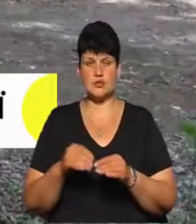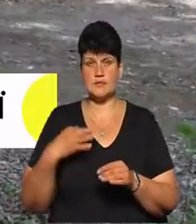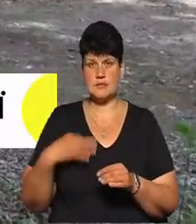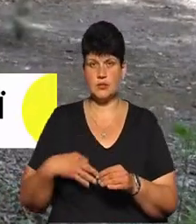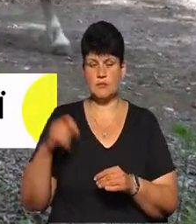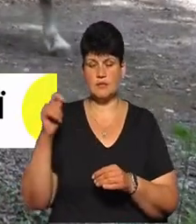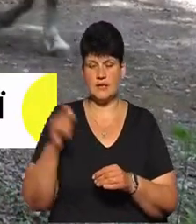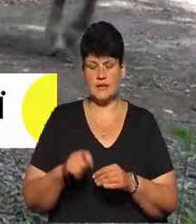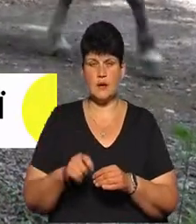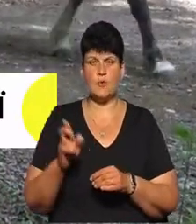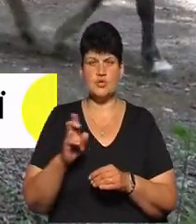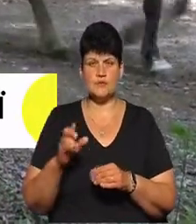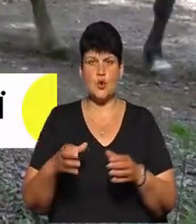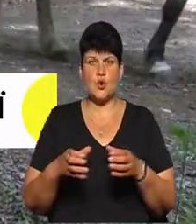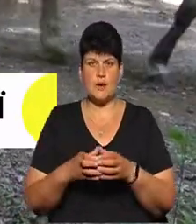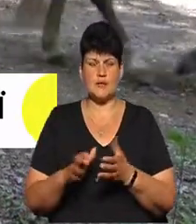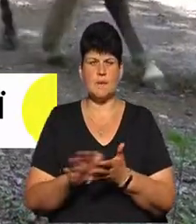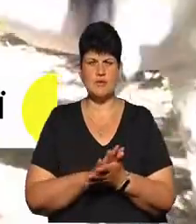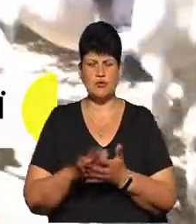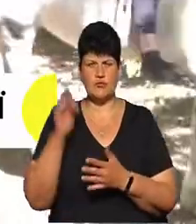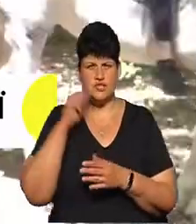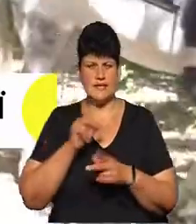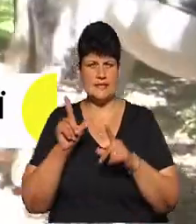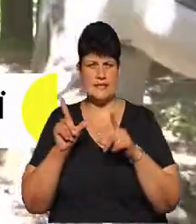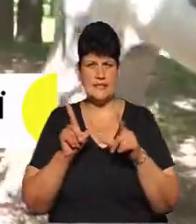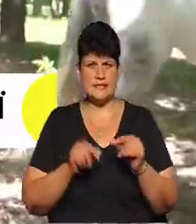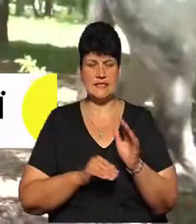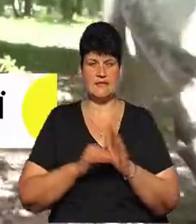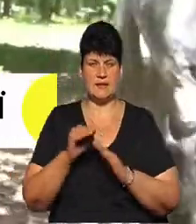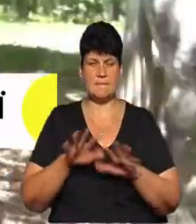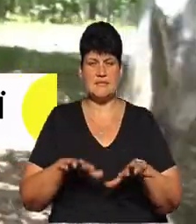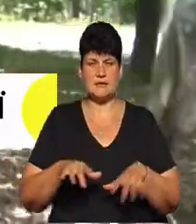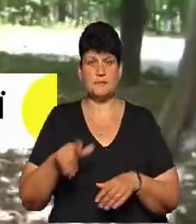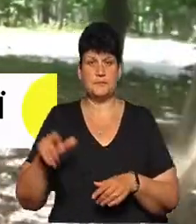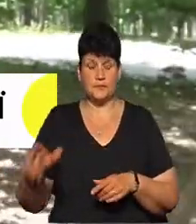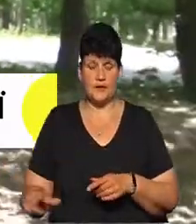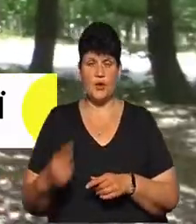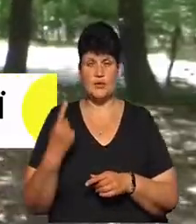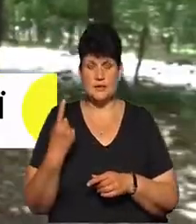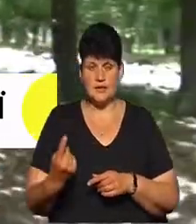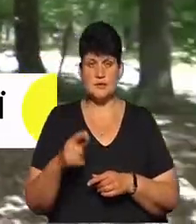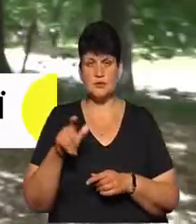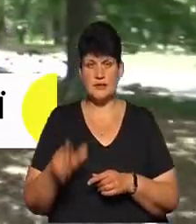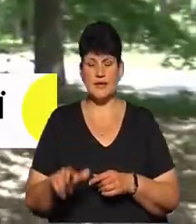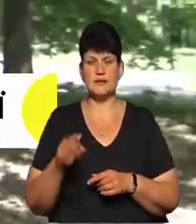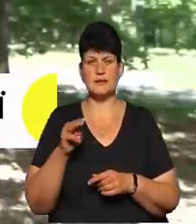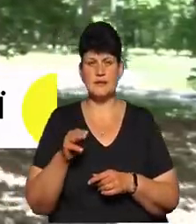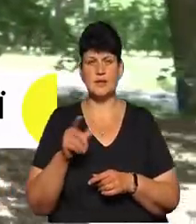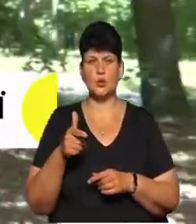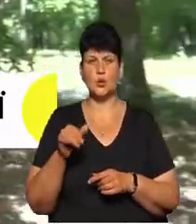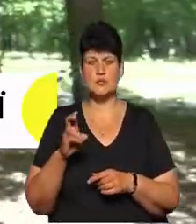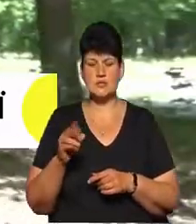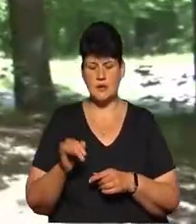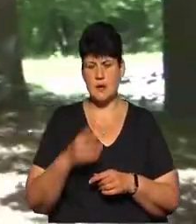і безкоштовно вчать їздити верхи місцевих жителів. Одна із учениць – 13-річна Діана Гуска. Дівчина показує, чого навчилася